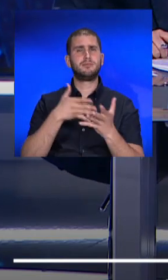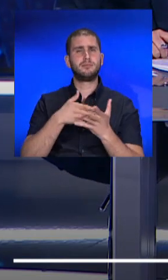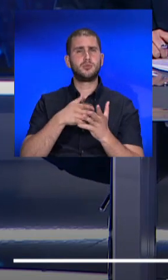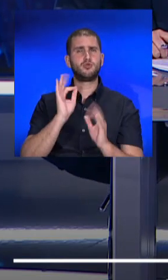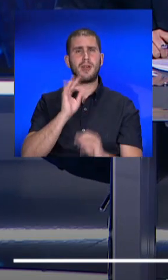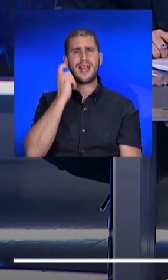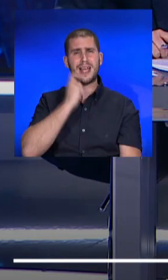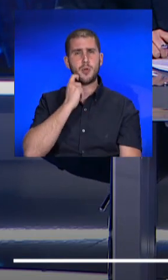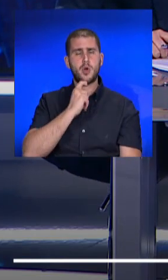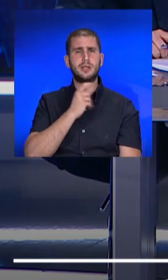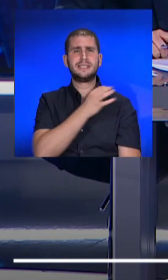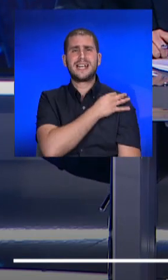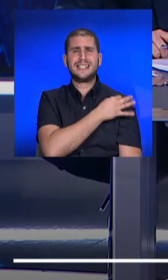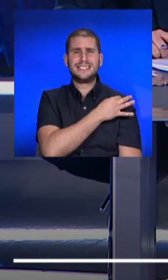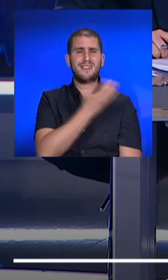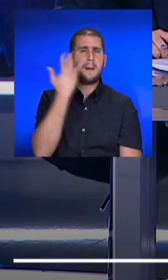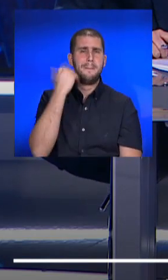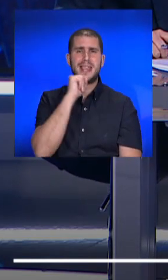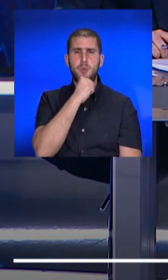בדימוס, שלום, לילה טוב לך.